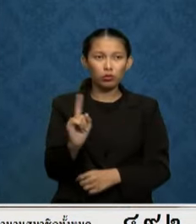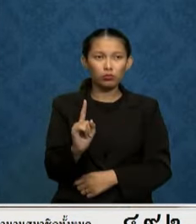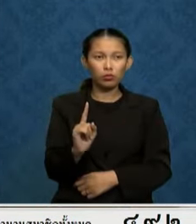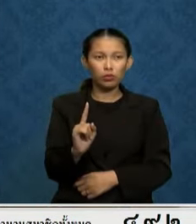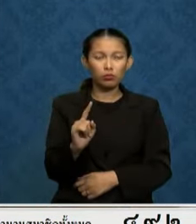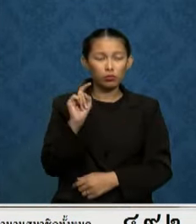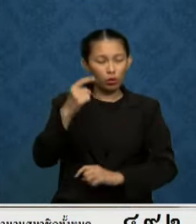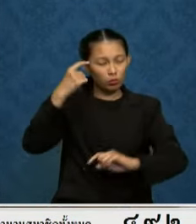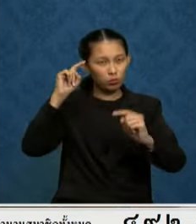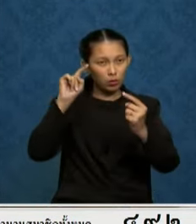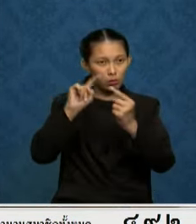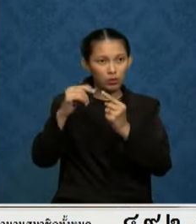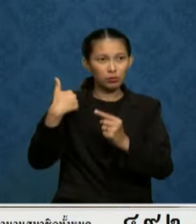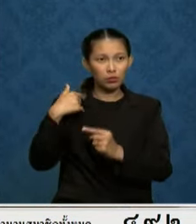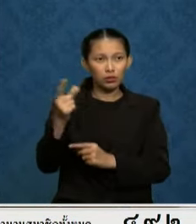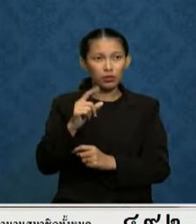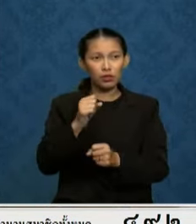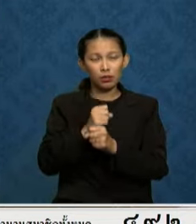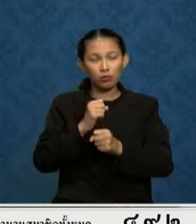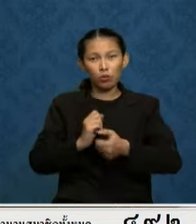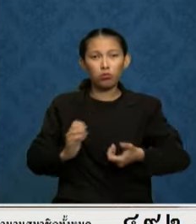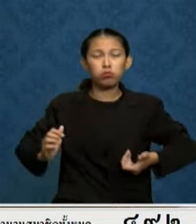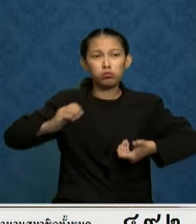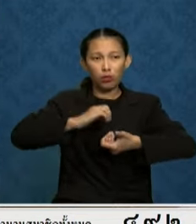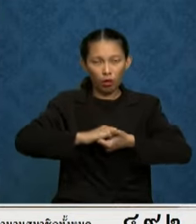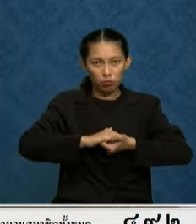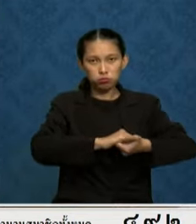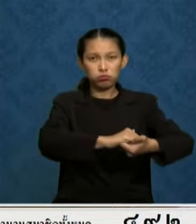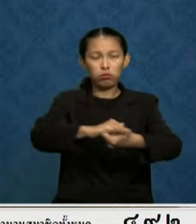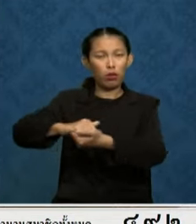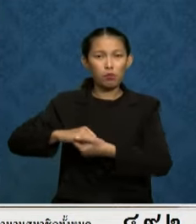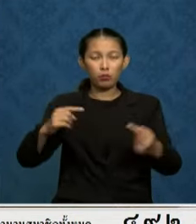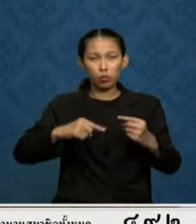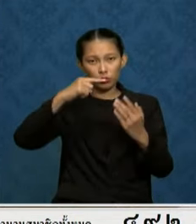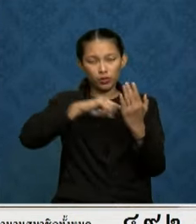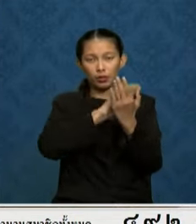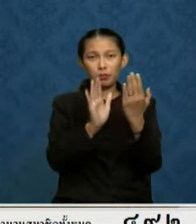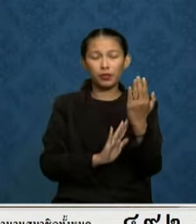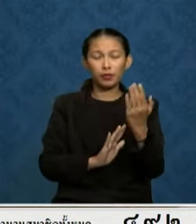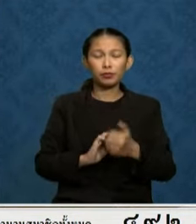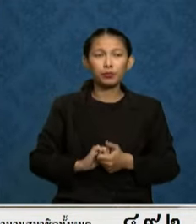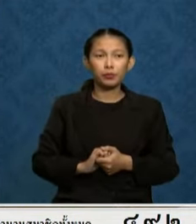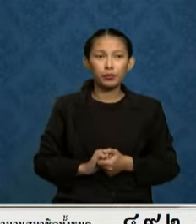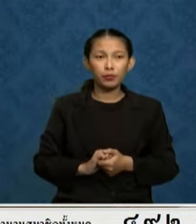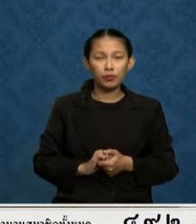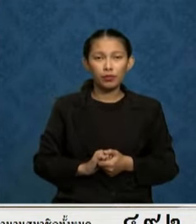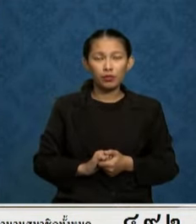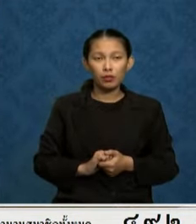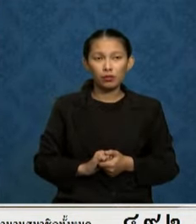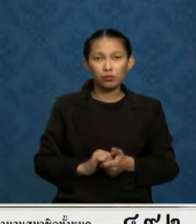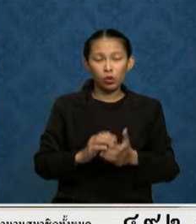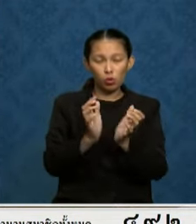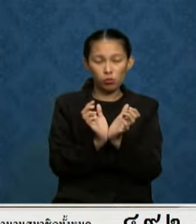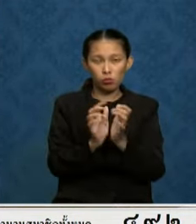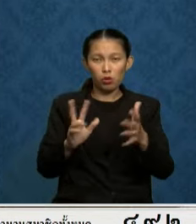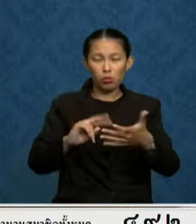บนรวัถุประสงคก็คอการส้างความปรองดอง และสมารณชัในชาติการนิลโทษกรรม้องนำไปสู่